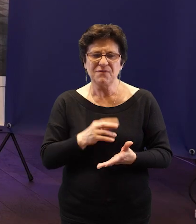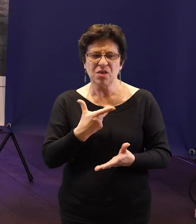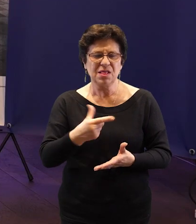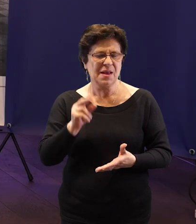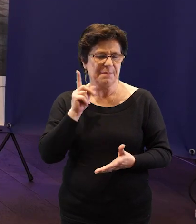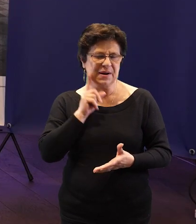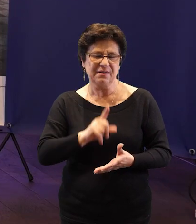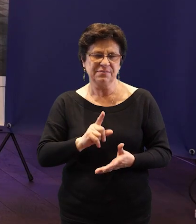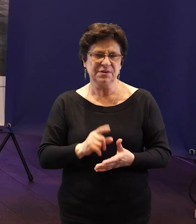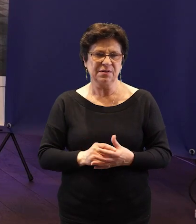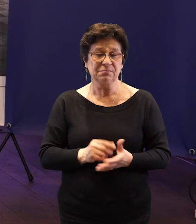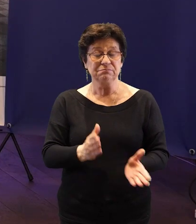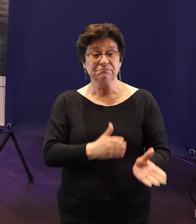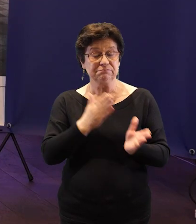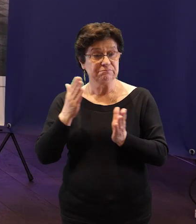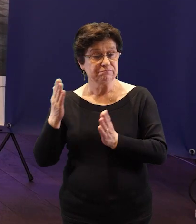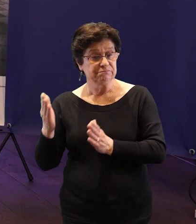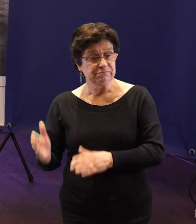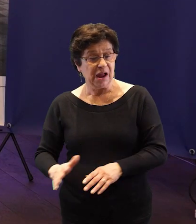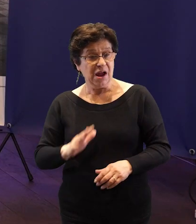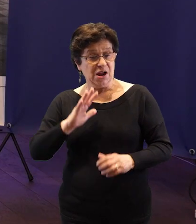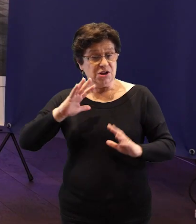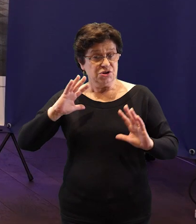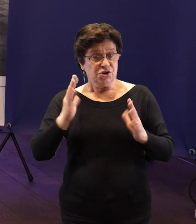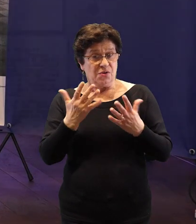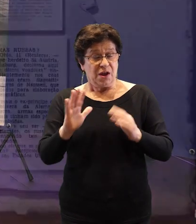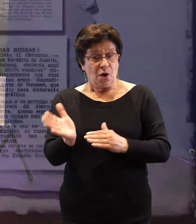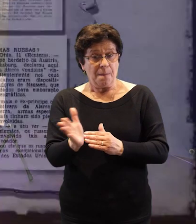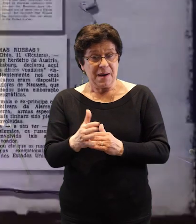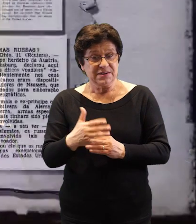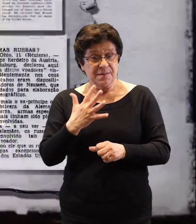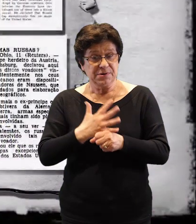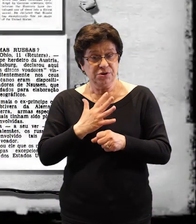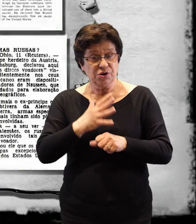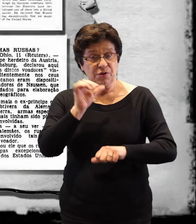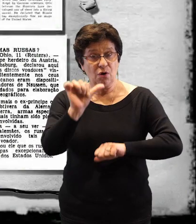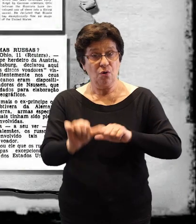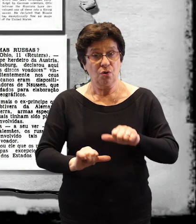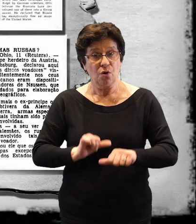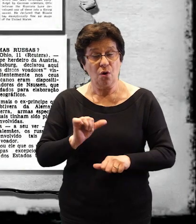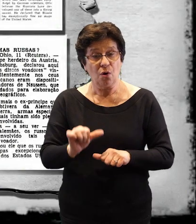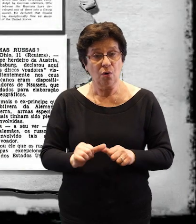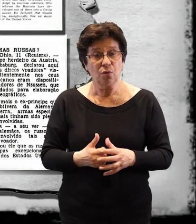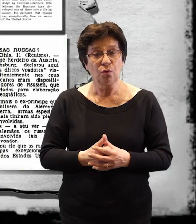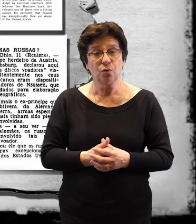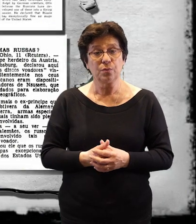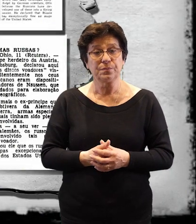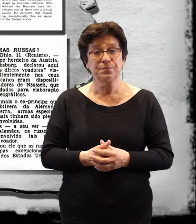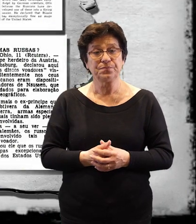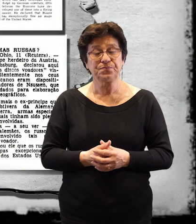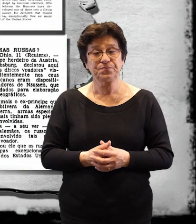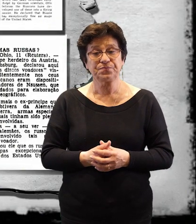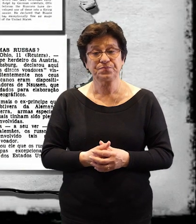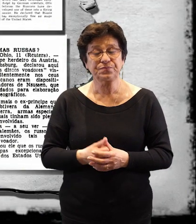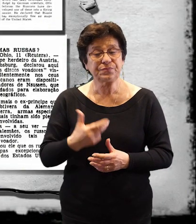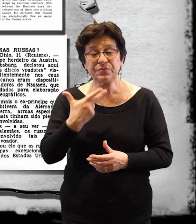Przeglądałem dalej prasę i nagle 10 marca 50 roku nie tylko w jednym kraju, ale w